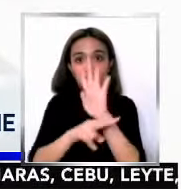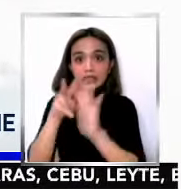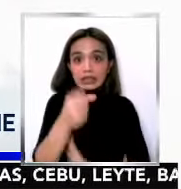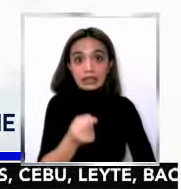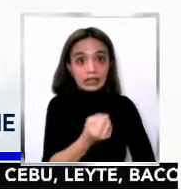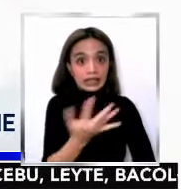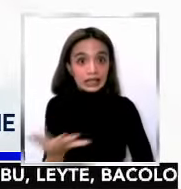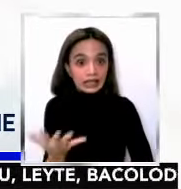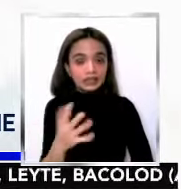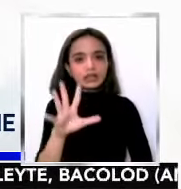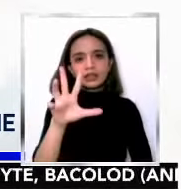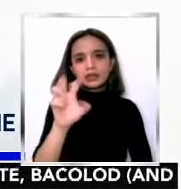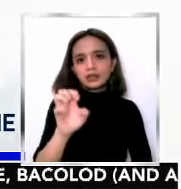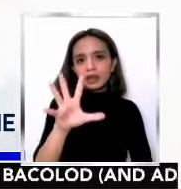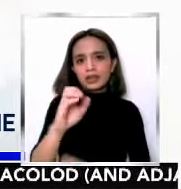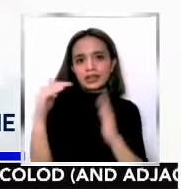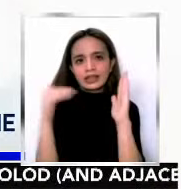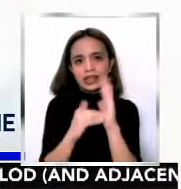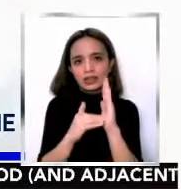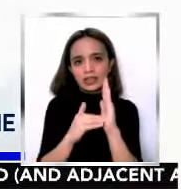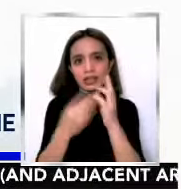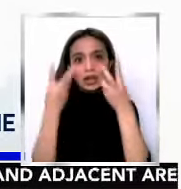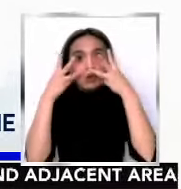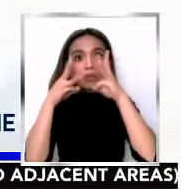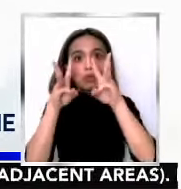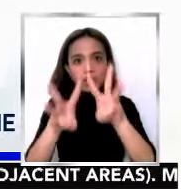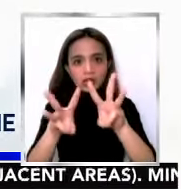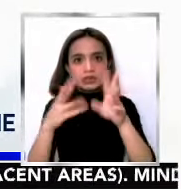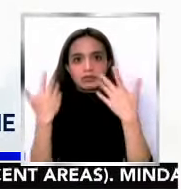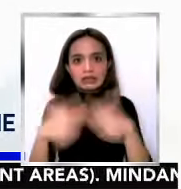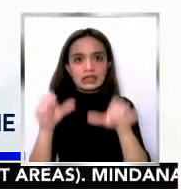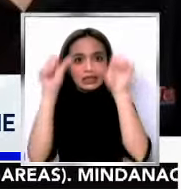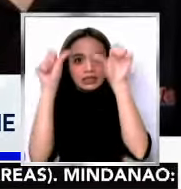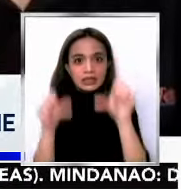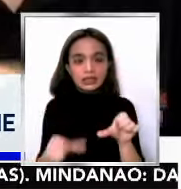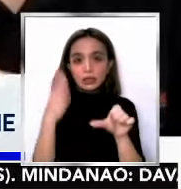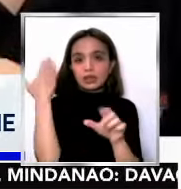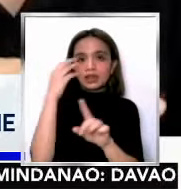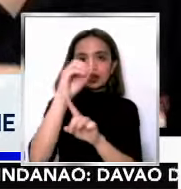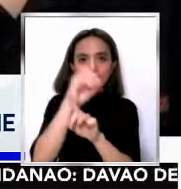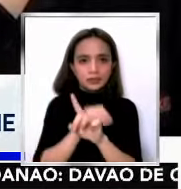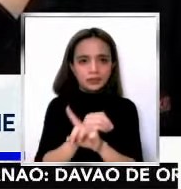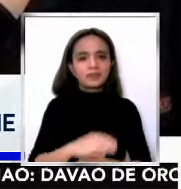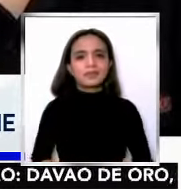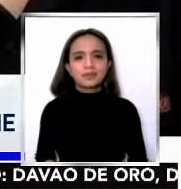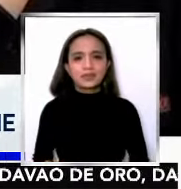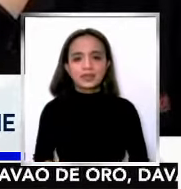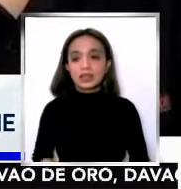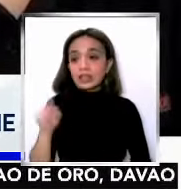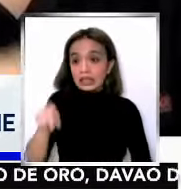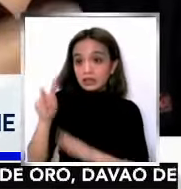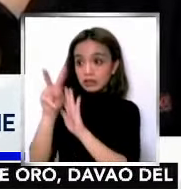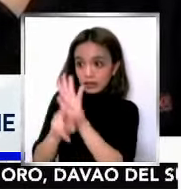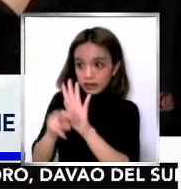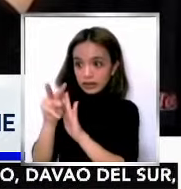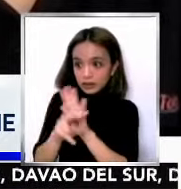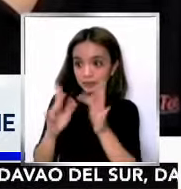halos 500,000 views mula nang i-post online noong Oktubre. Itong video na to, itong nag-viral,